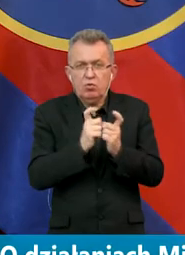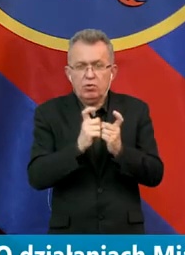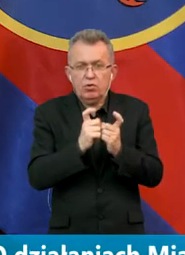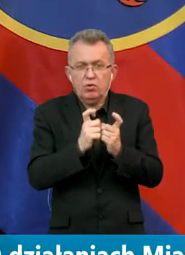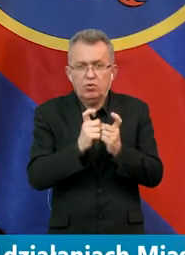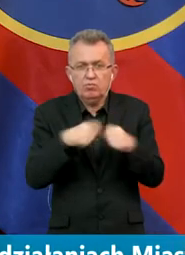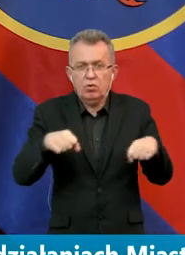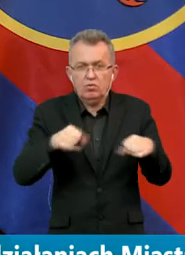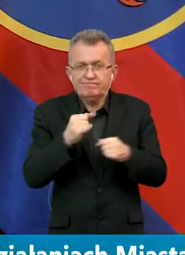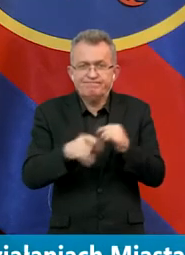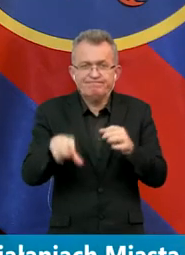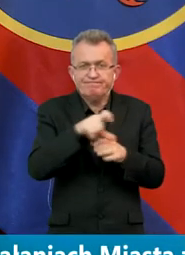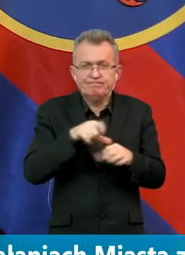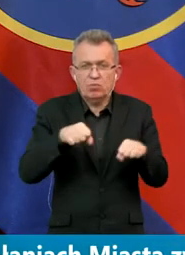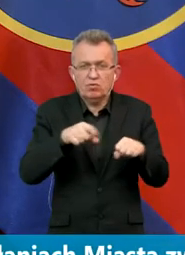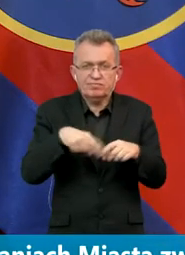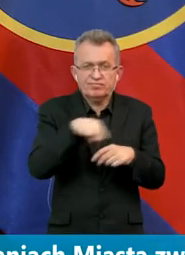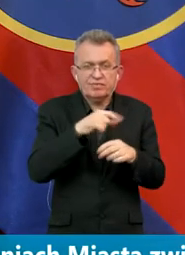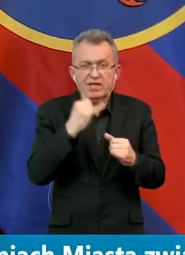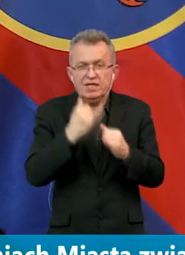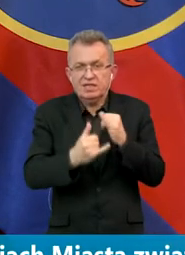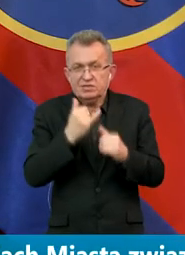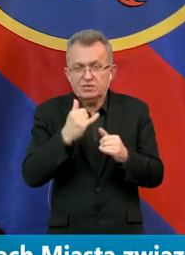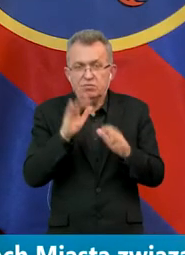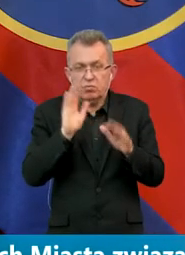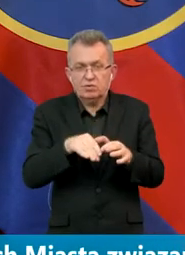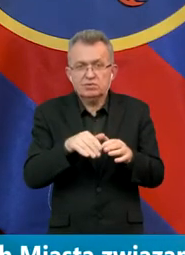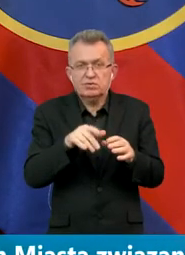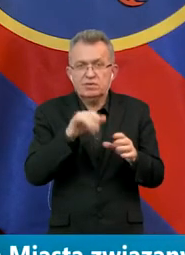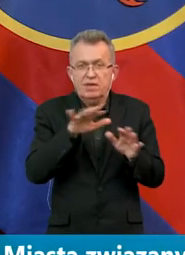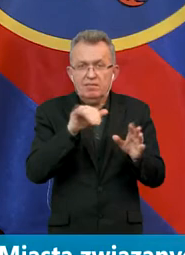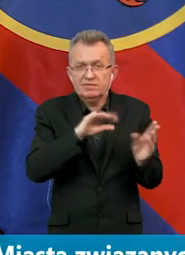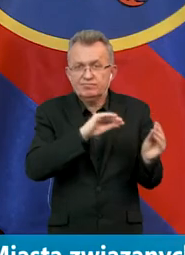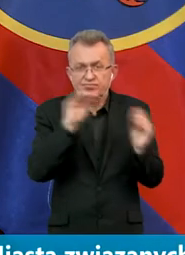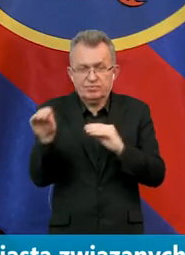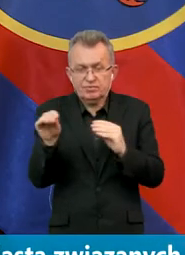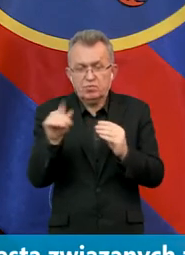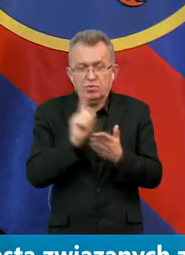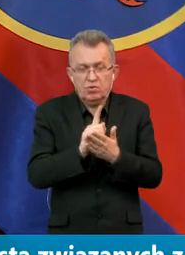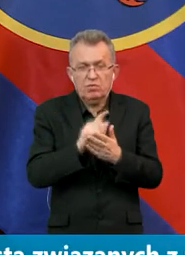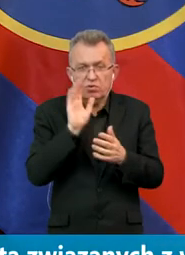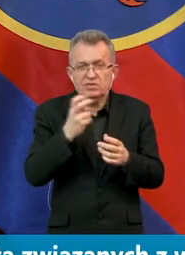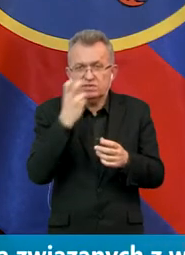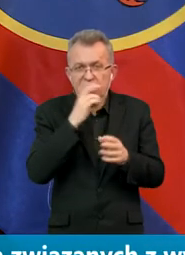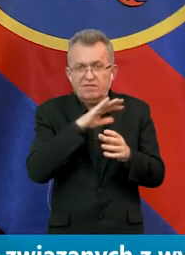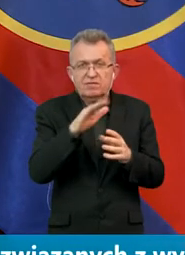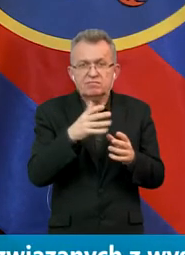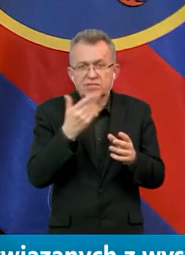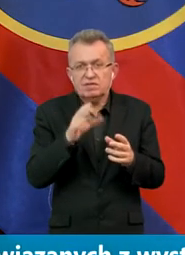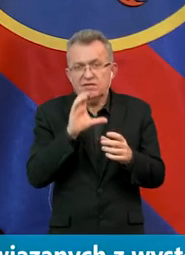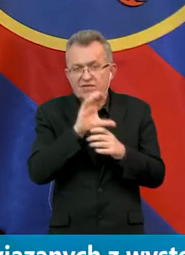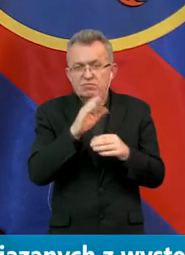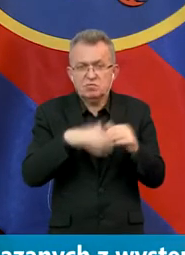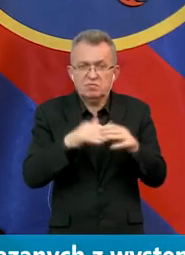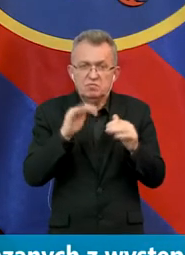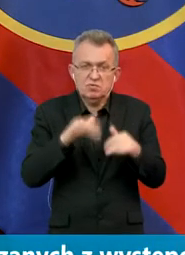tor motokrosowy. Jeżeli udałoby się tor motokrosowy przenieść w inne miejsce, to wówczas powstaje ciekawy teren inwestycyjny, który może